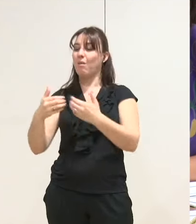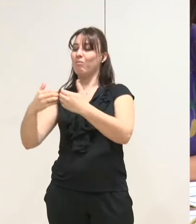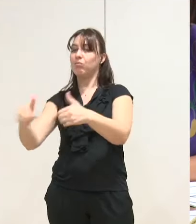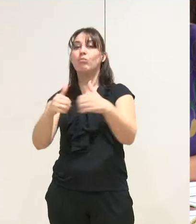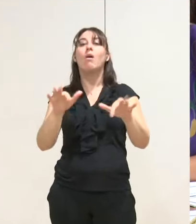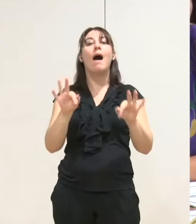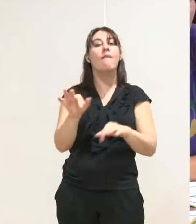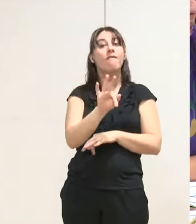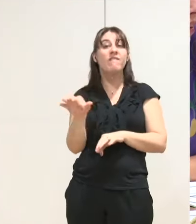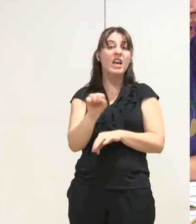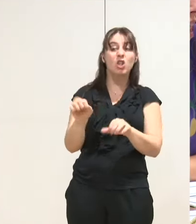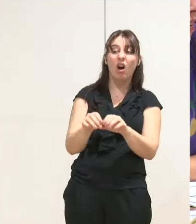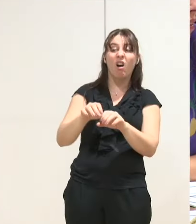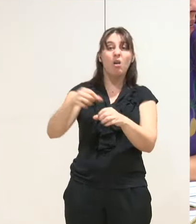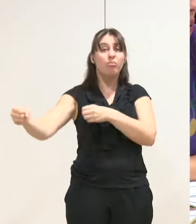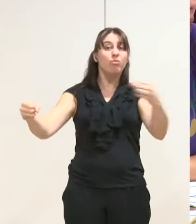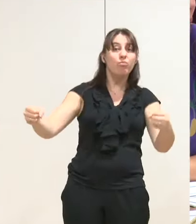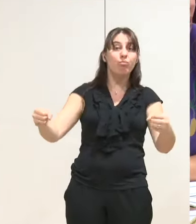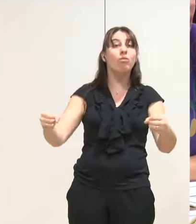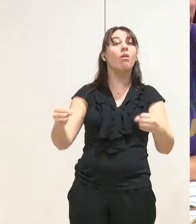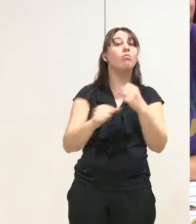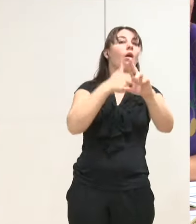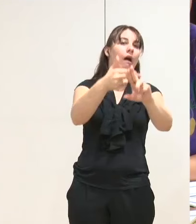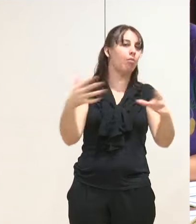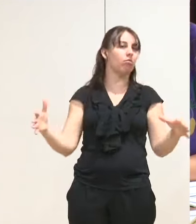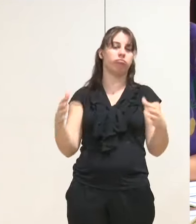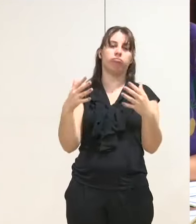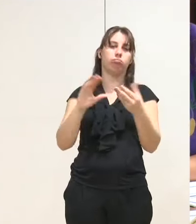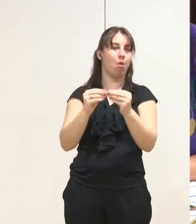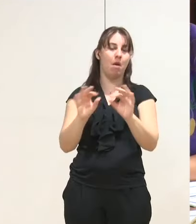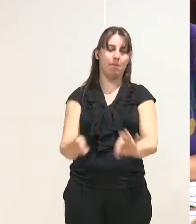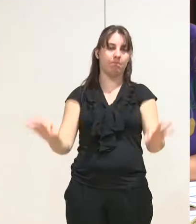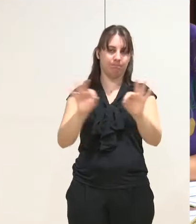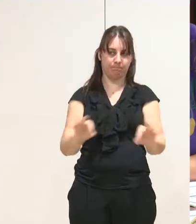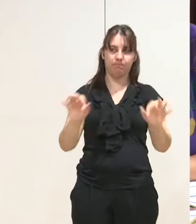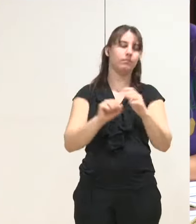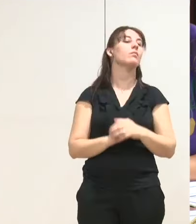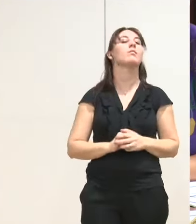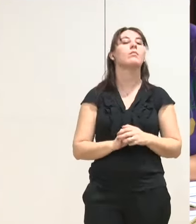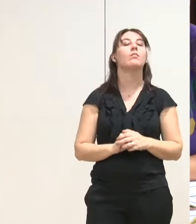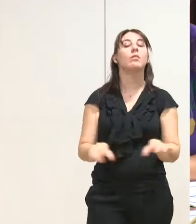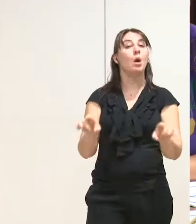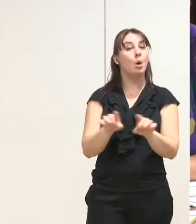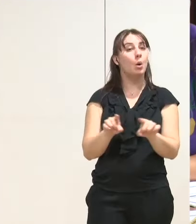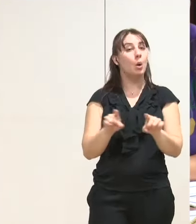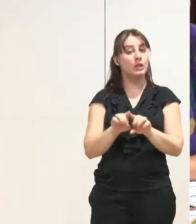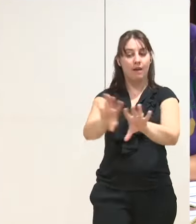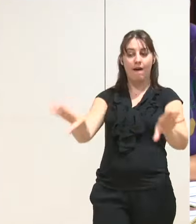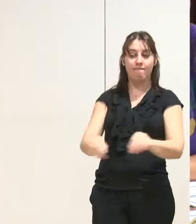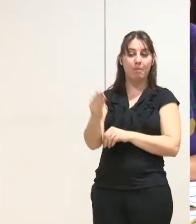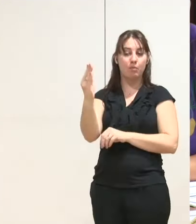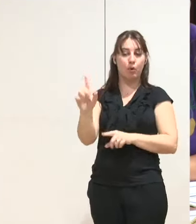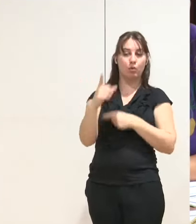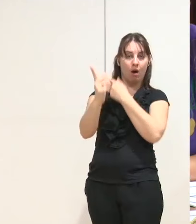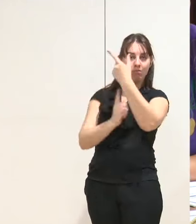à votre question euh et et puis aussi on répond eu aux besoins des familles qui une